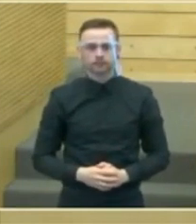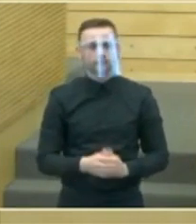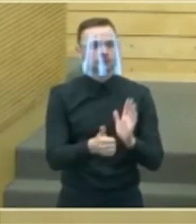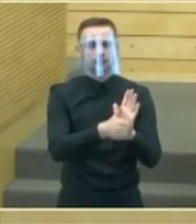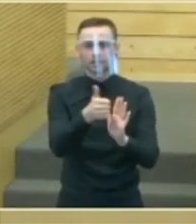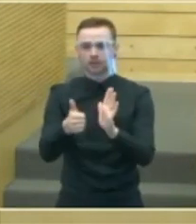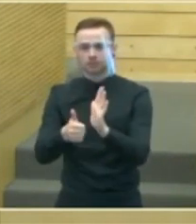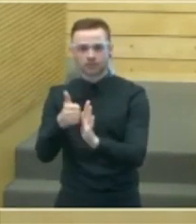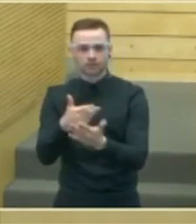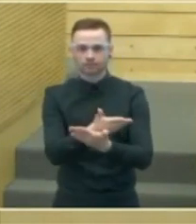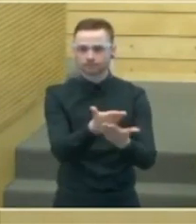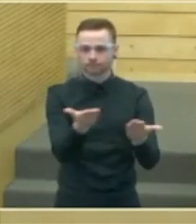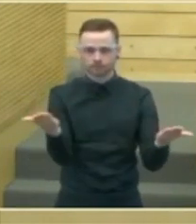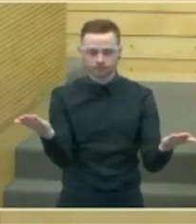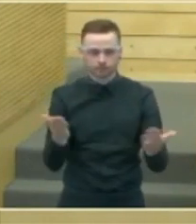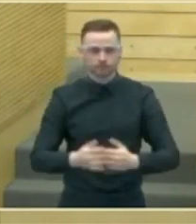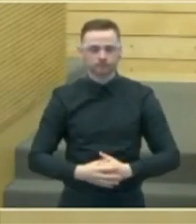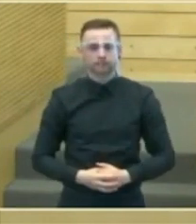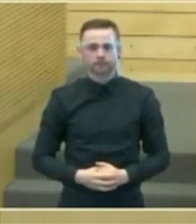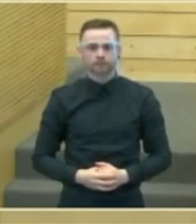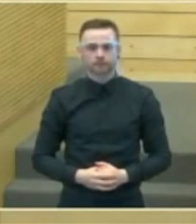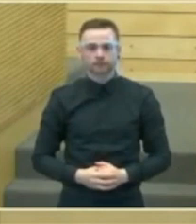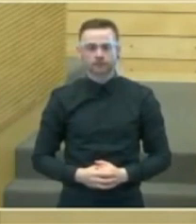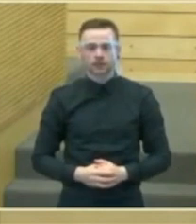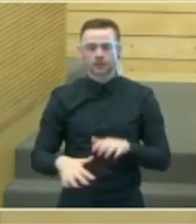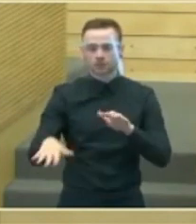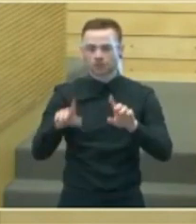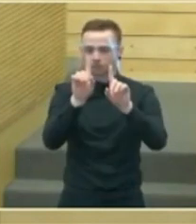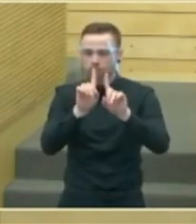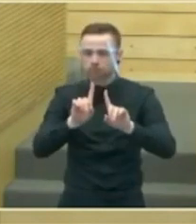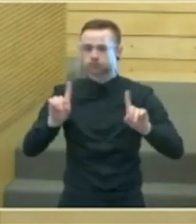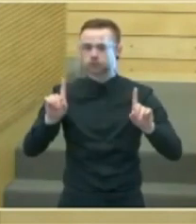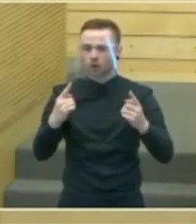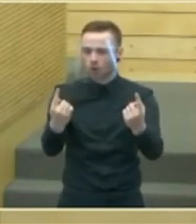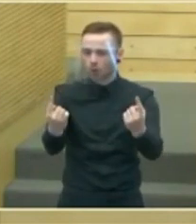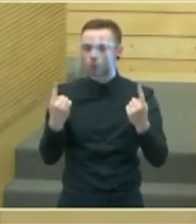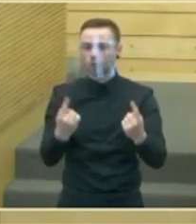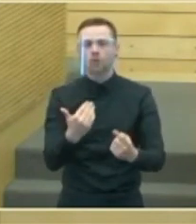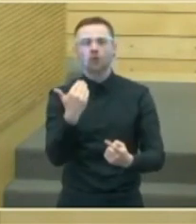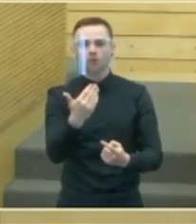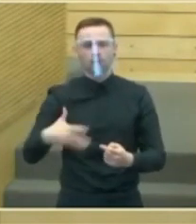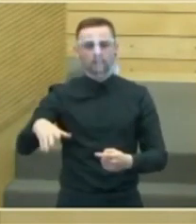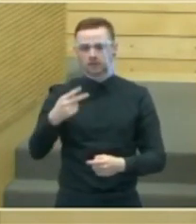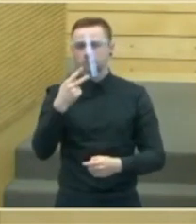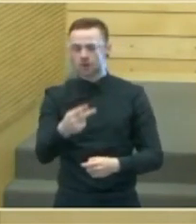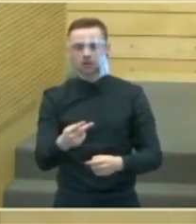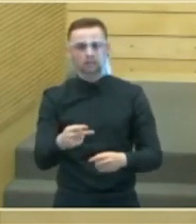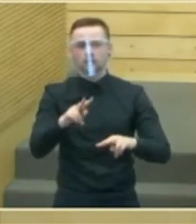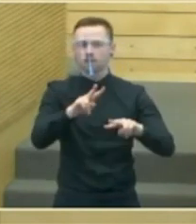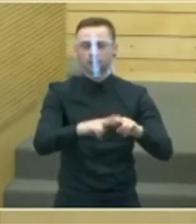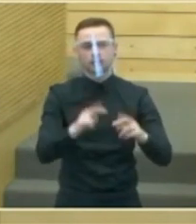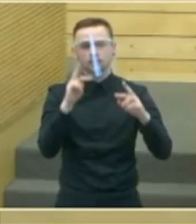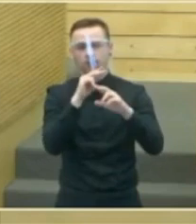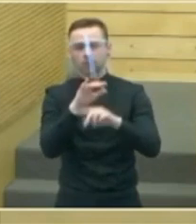Gerbiami bendrapiliečiai, kritinės situacijos tampa didinamojų stiklų mūsų silpnybėms ir